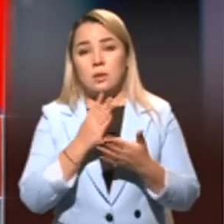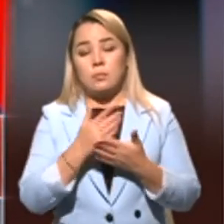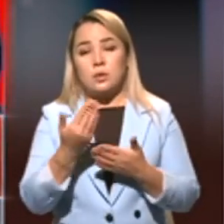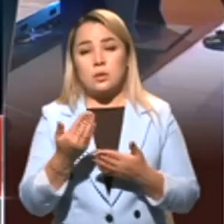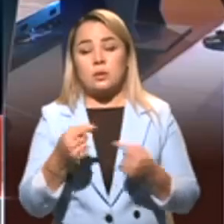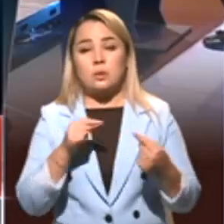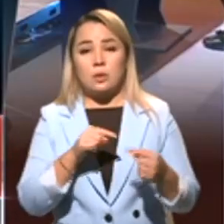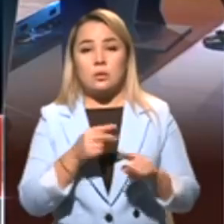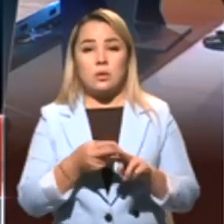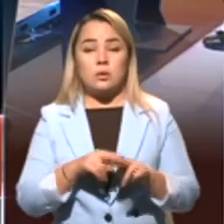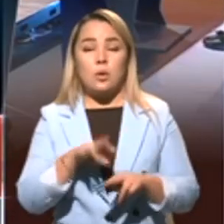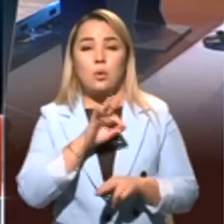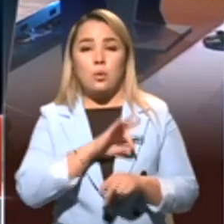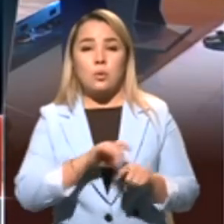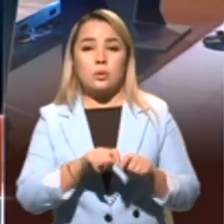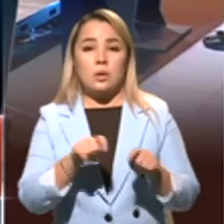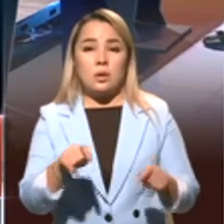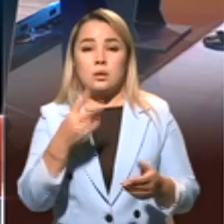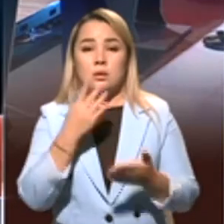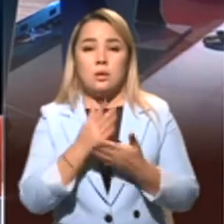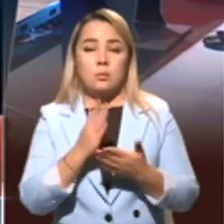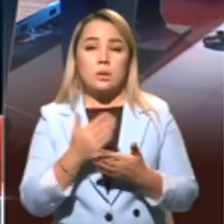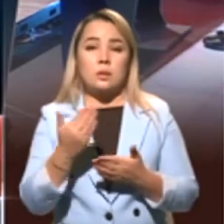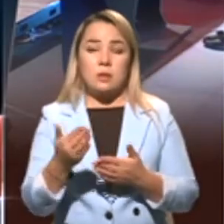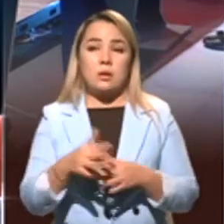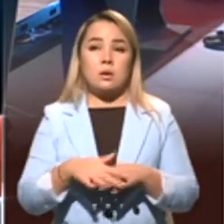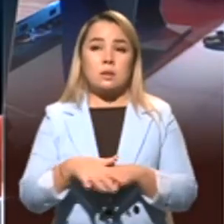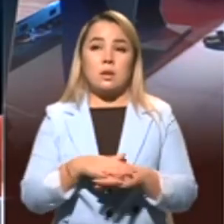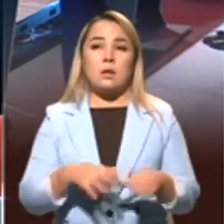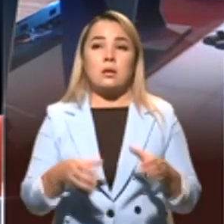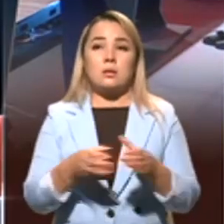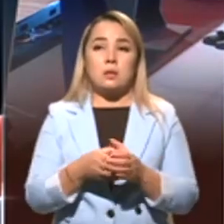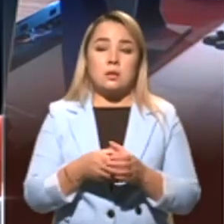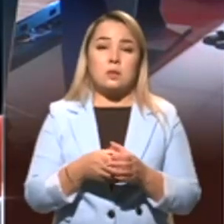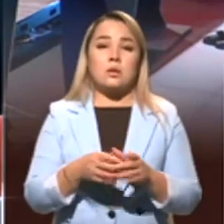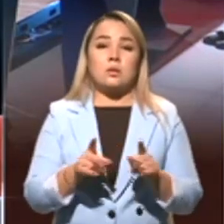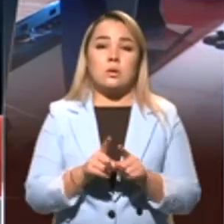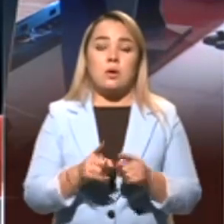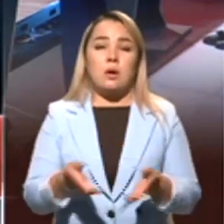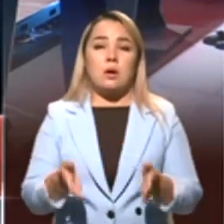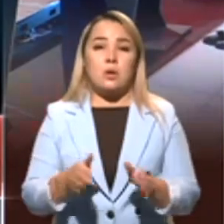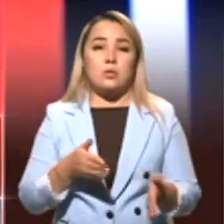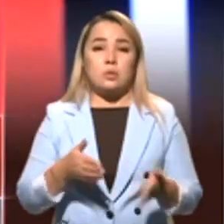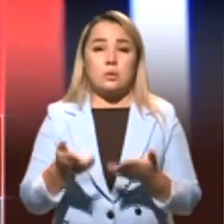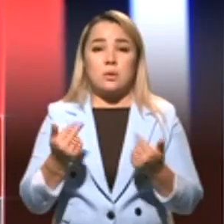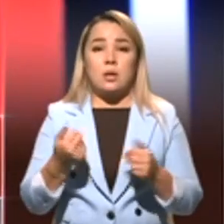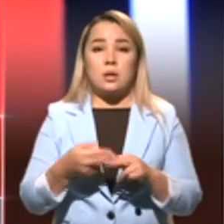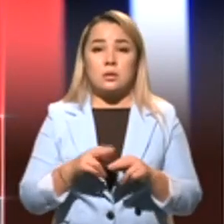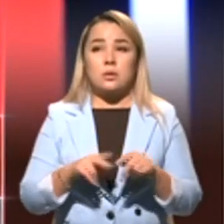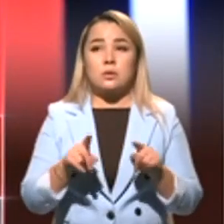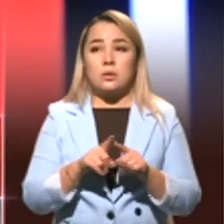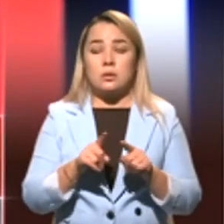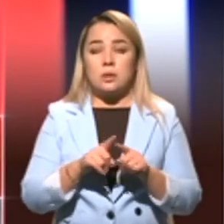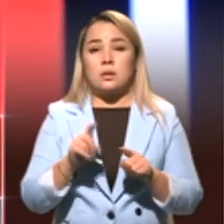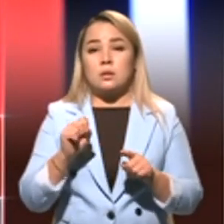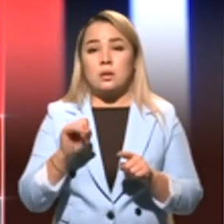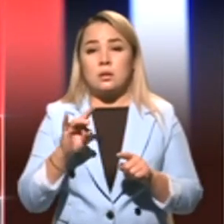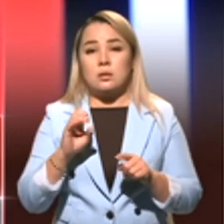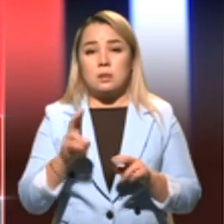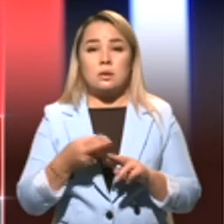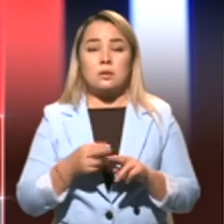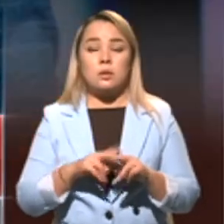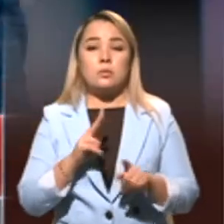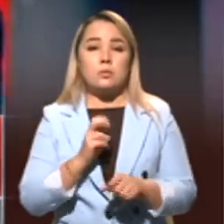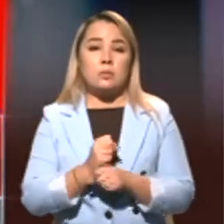жерде деструктив деп қолданған. Ұлттық көзқараспен қарайтын болсақ, онда зайырлық жолда қалайын деп тұр ғой. Жоқ, зайырлық деген нәрсе не? Зайырлықты